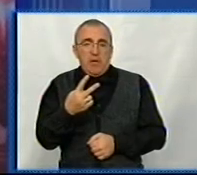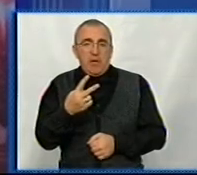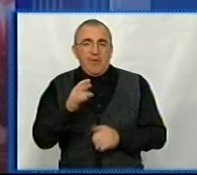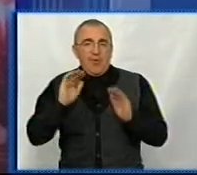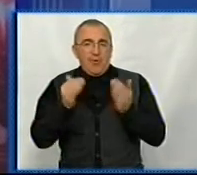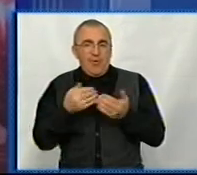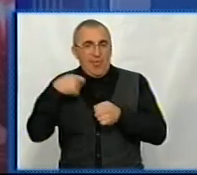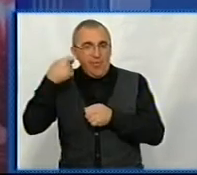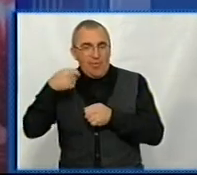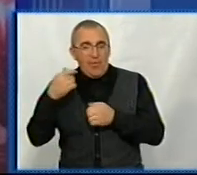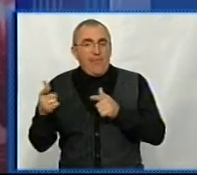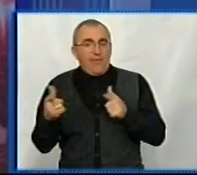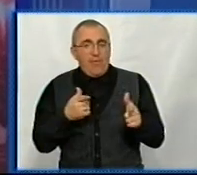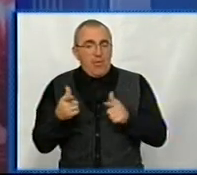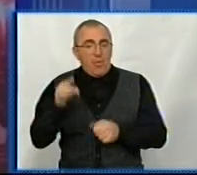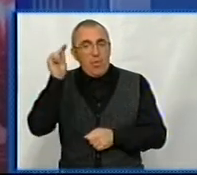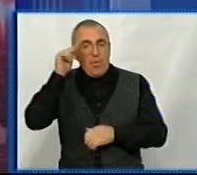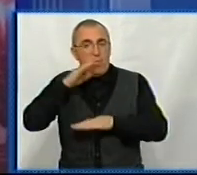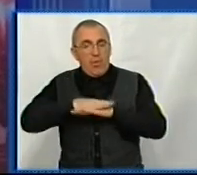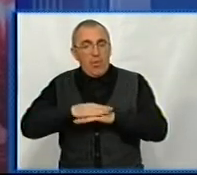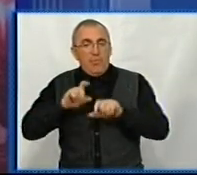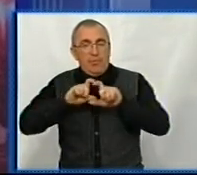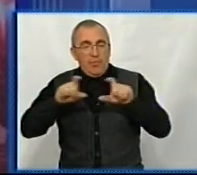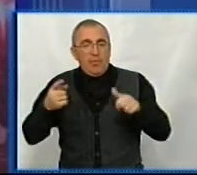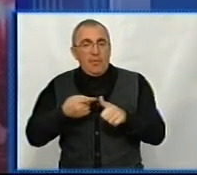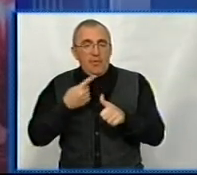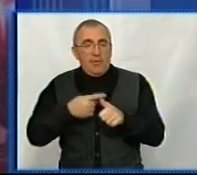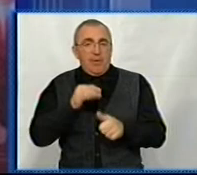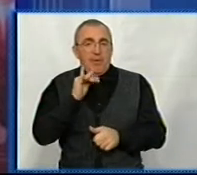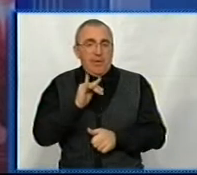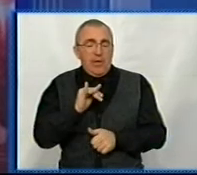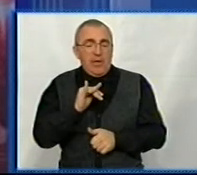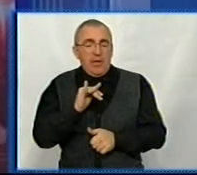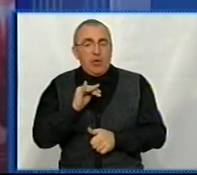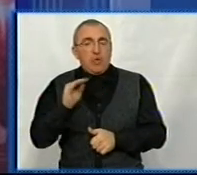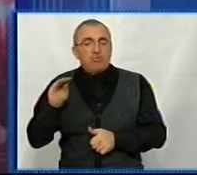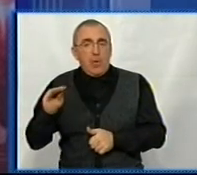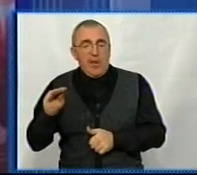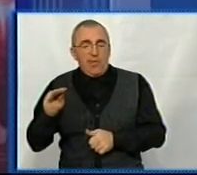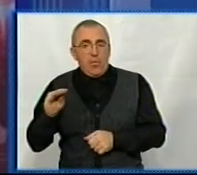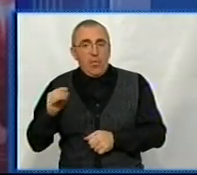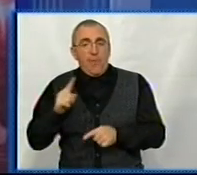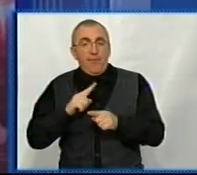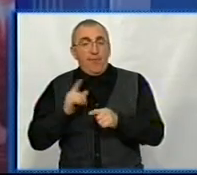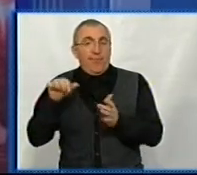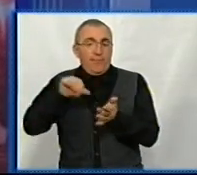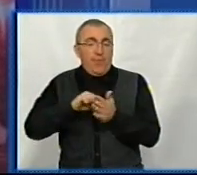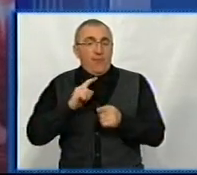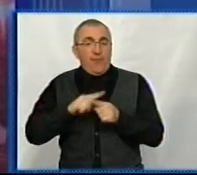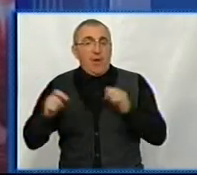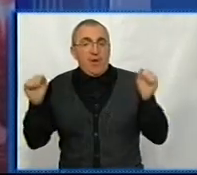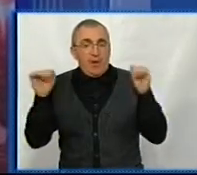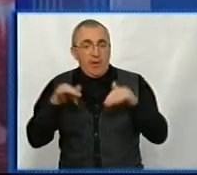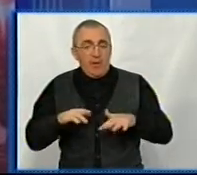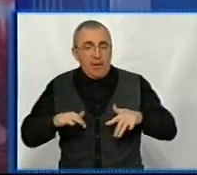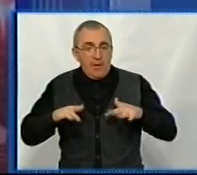ролик, який виготовили учні гімназії імені Олени Журливої і долучилися до флешмобу, до